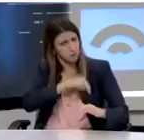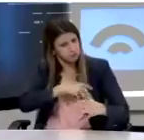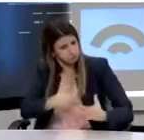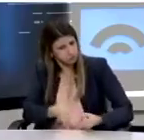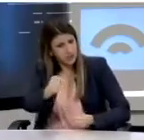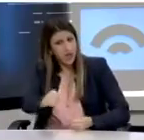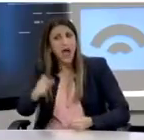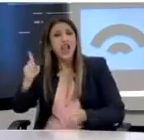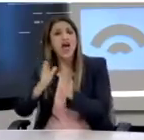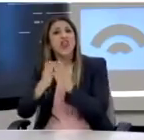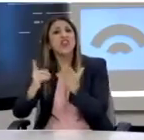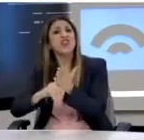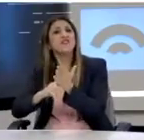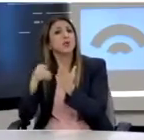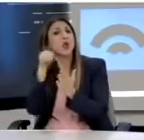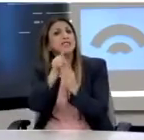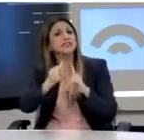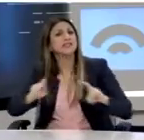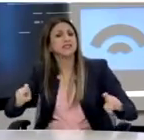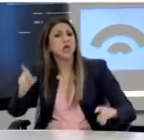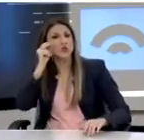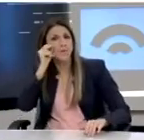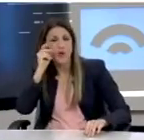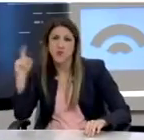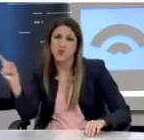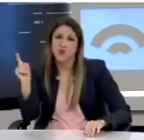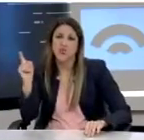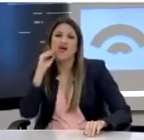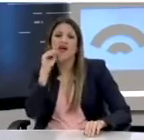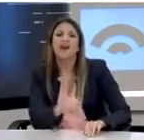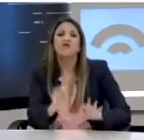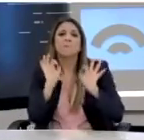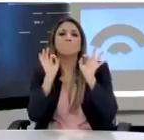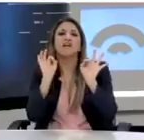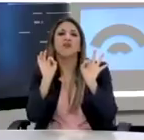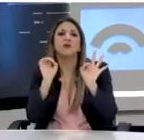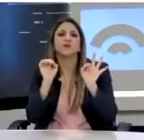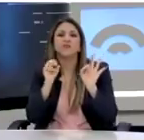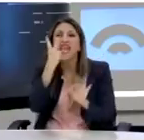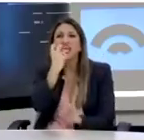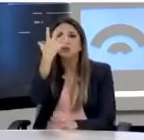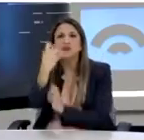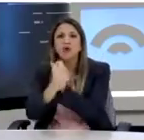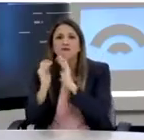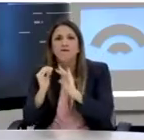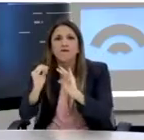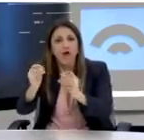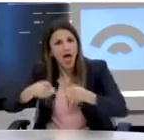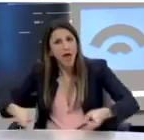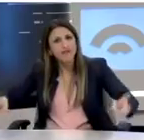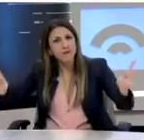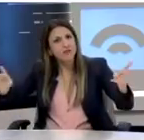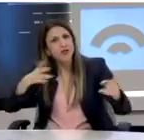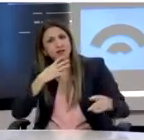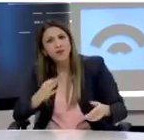γράφουν Σκοπιανοί, γράφουν Μακεδόνες σκέτο. Σκέτο, εσείς 25 χρόνια, πού ήσασταν, γιατί το επιτρέψατε αυτό